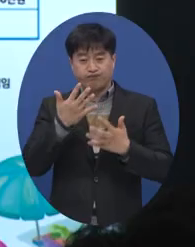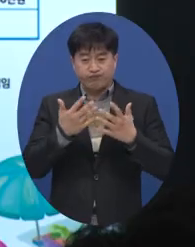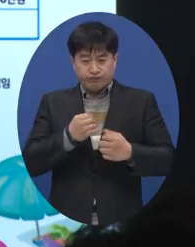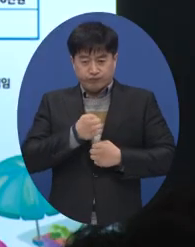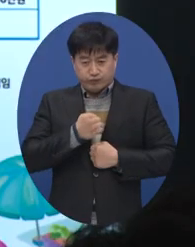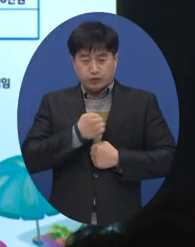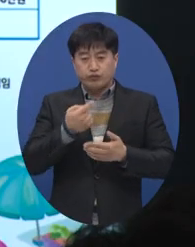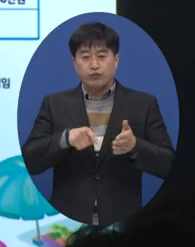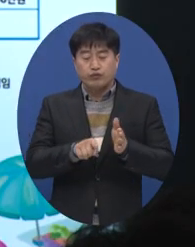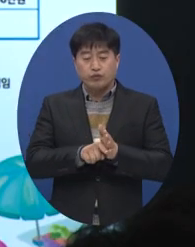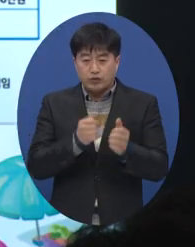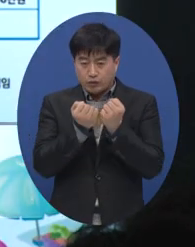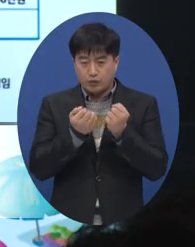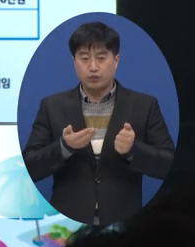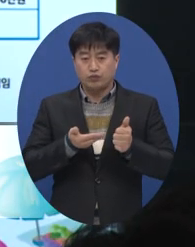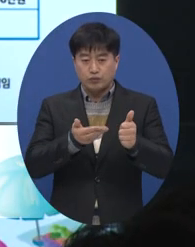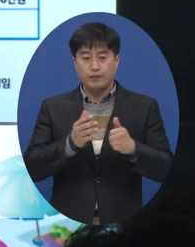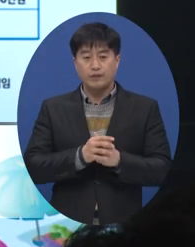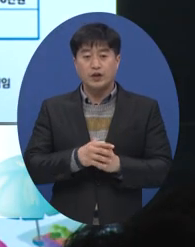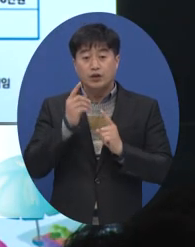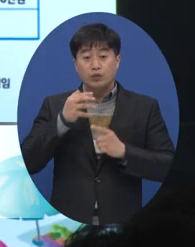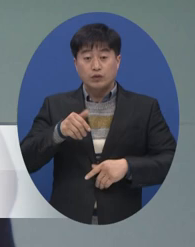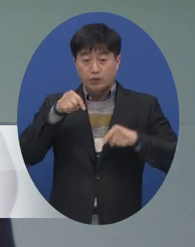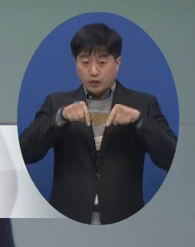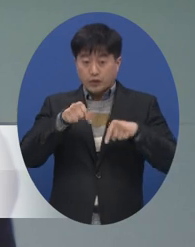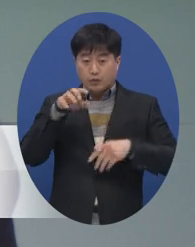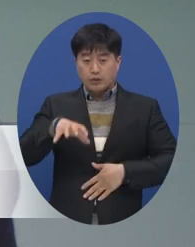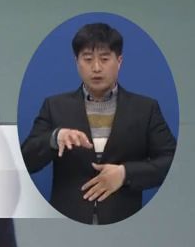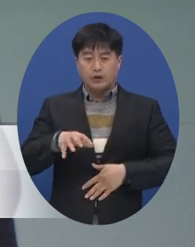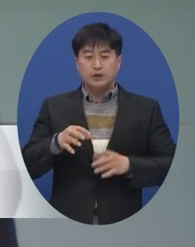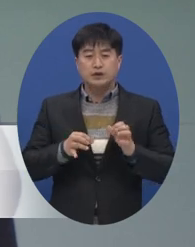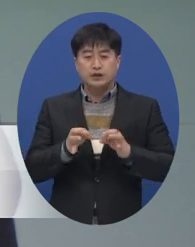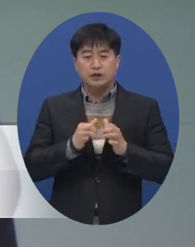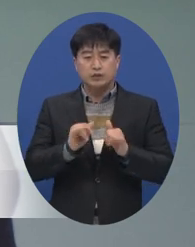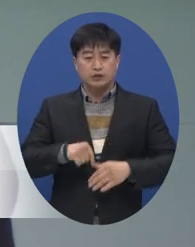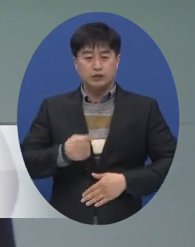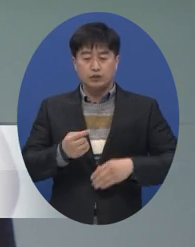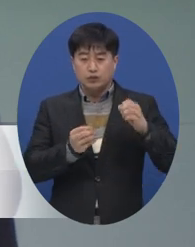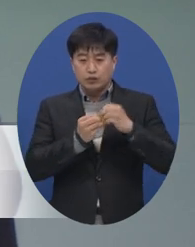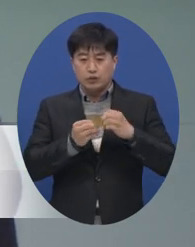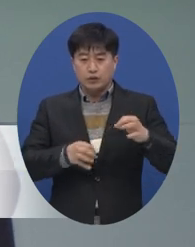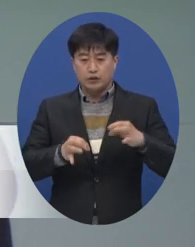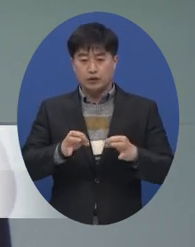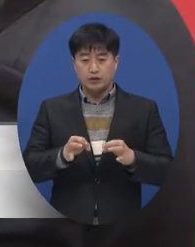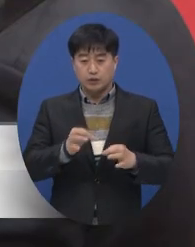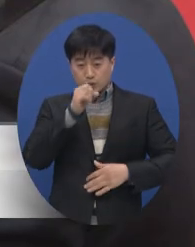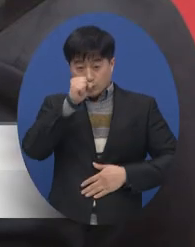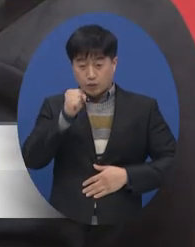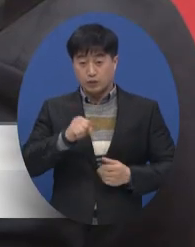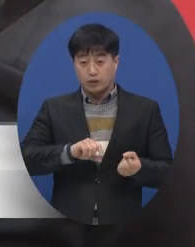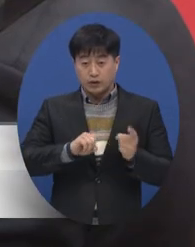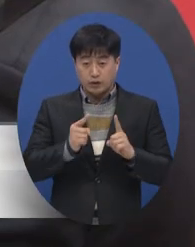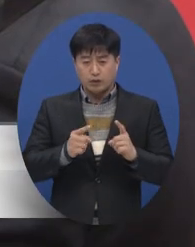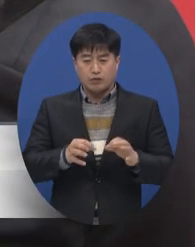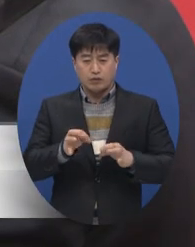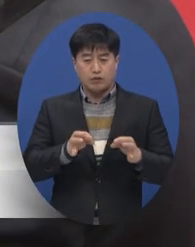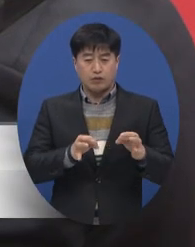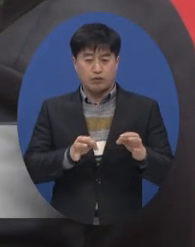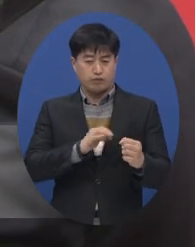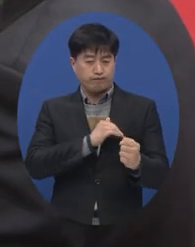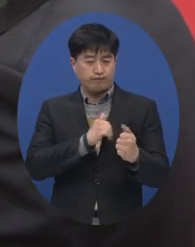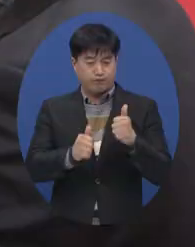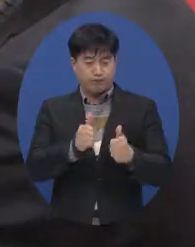설명도 이루어졌습니다. 이 시사는 간담회에서 상인들 스스로 전통시장의 장점을 살려 경쟁력 강화에 나서야